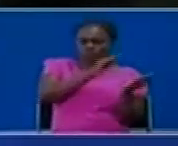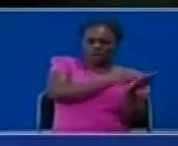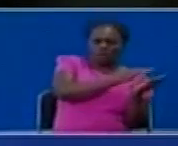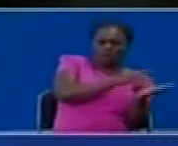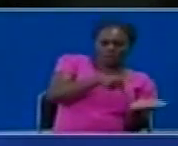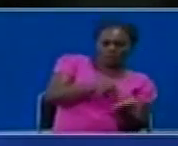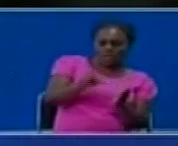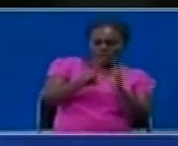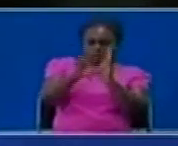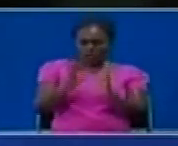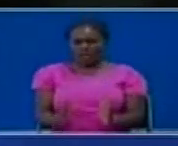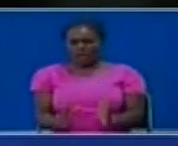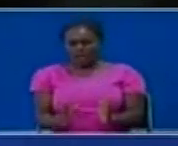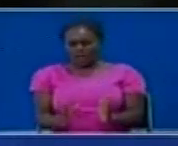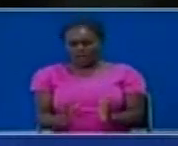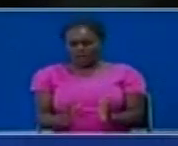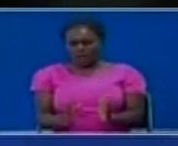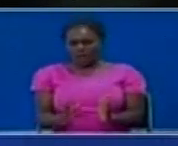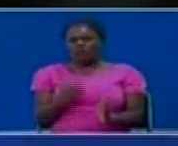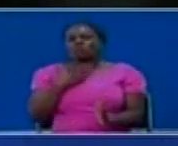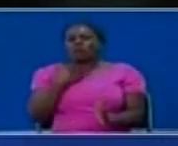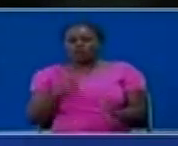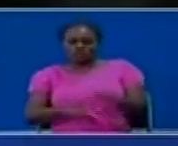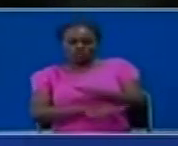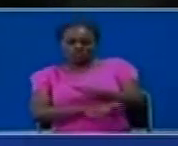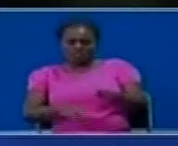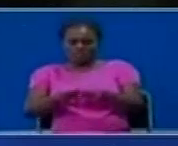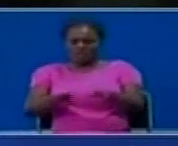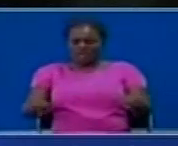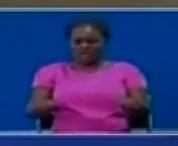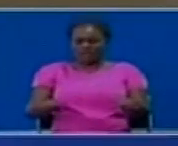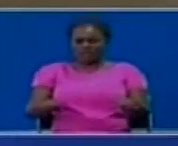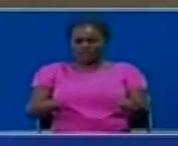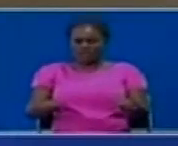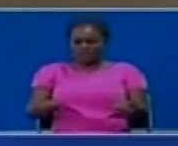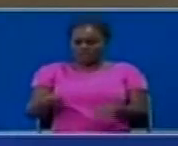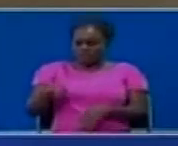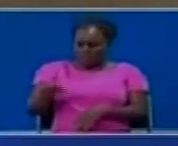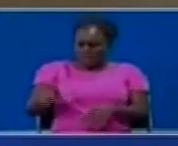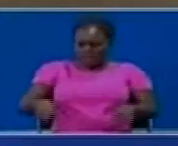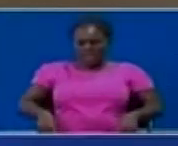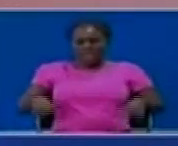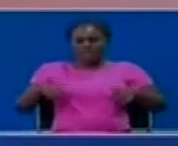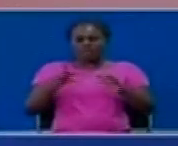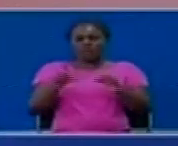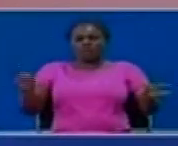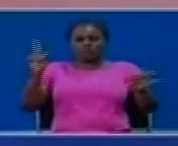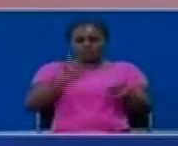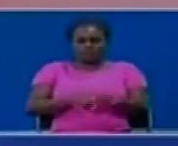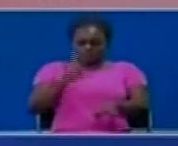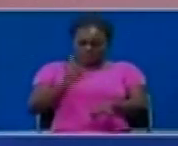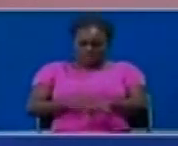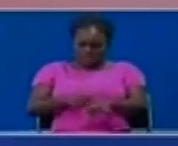lawyer. Someone, he tells me, wants to steal his parcel of land at Mazeras, where he has lived all his life. Hata